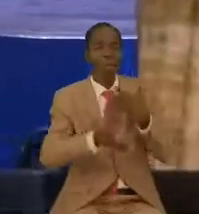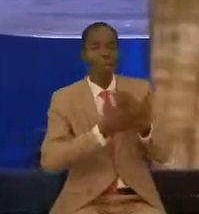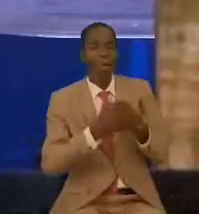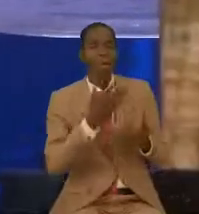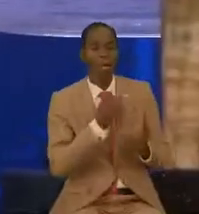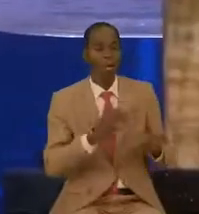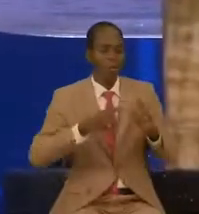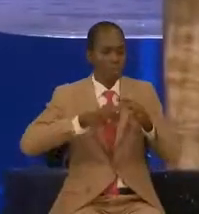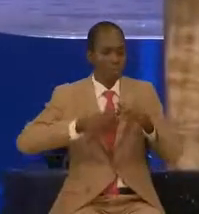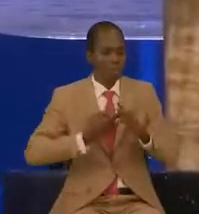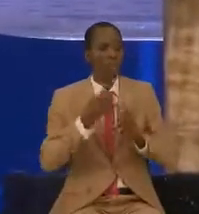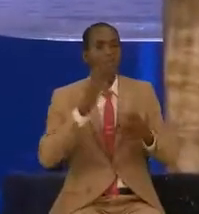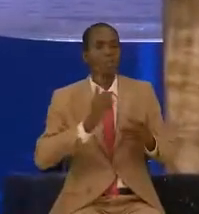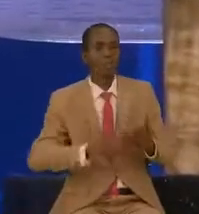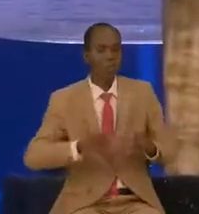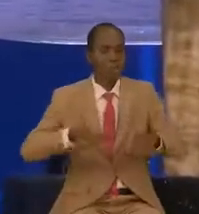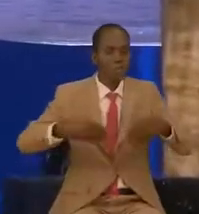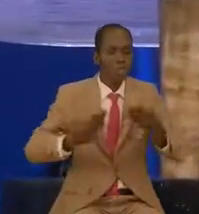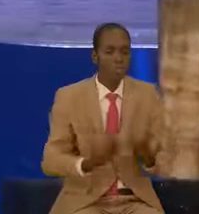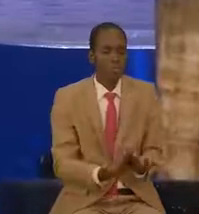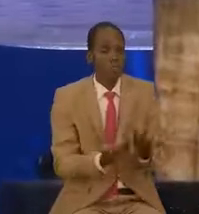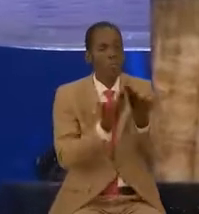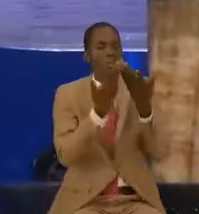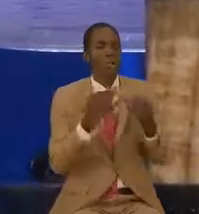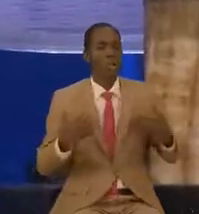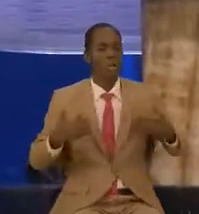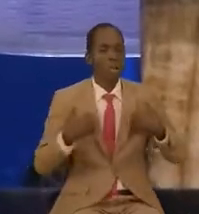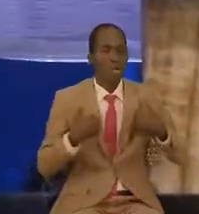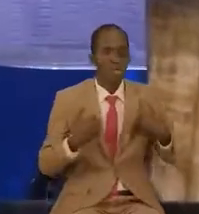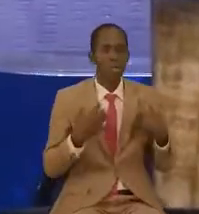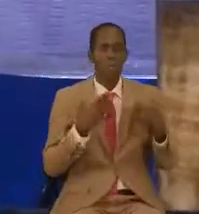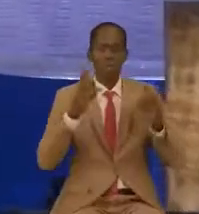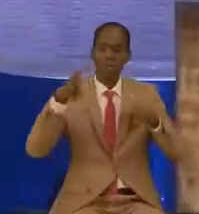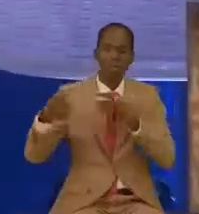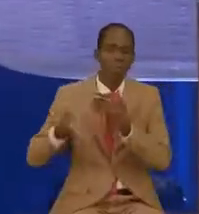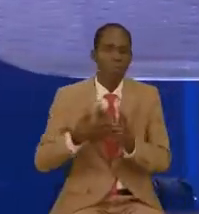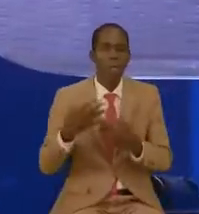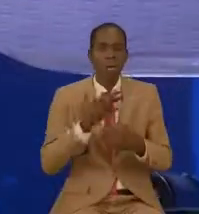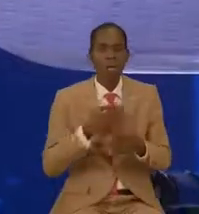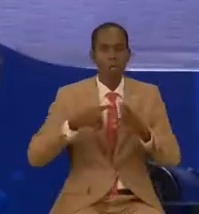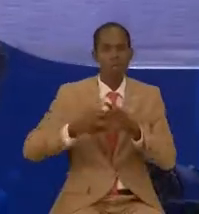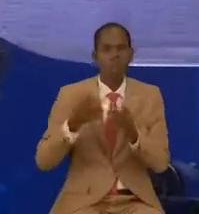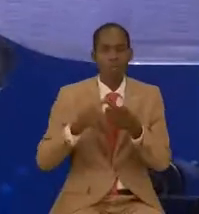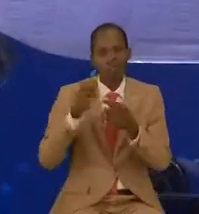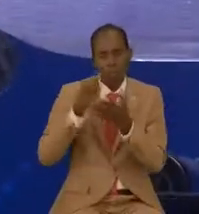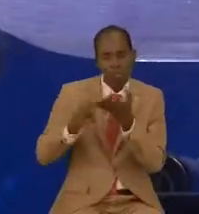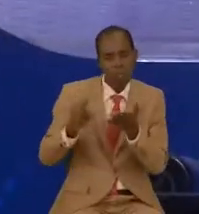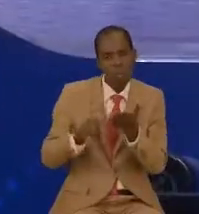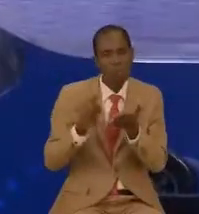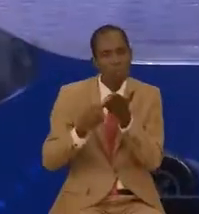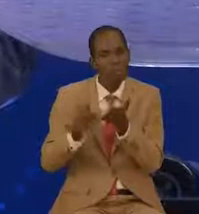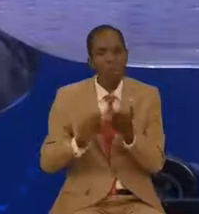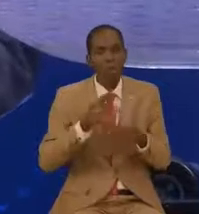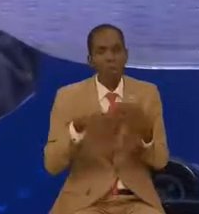dois faire rebrousser chemin. Tu vas commencer maintenant à sacrifier des animaux, à observer